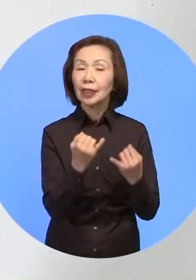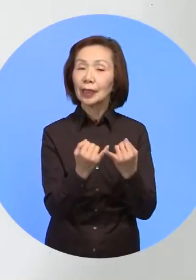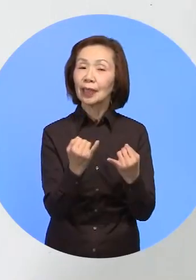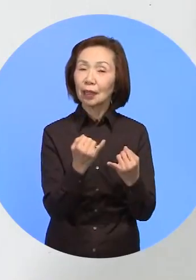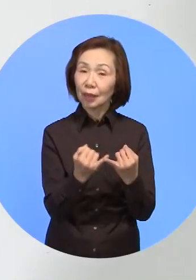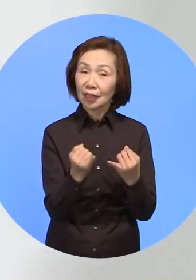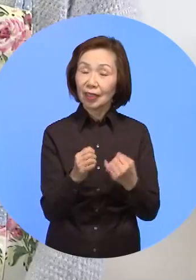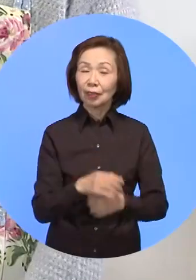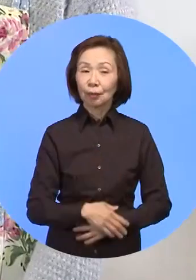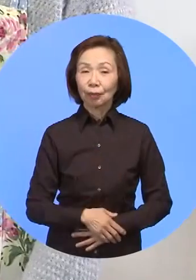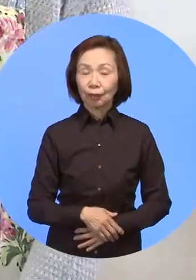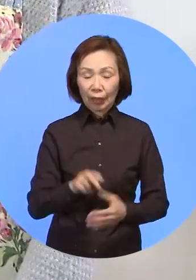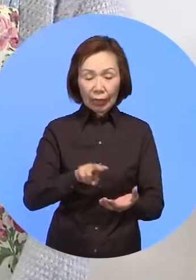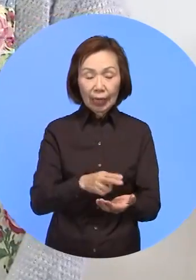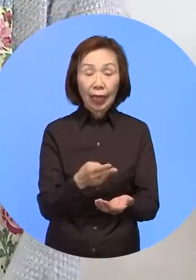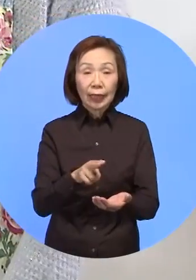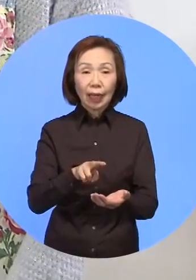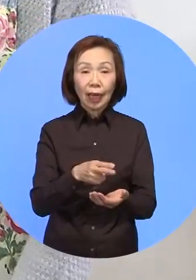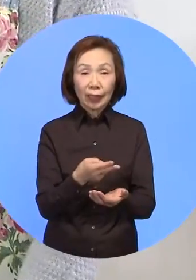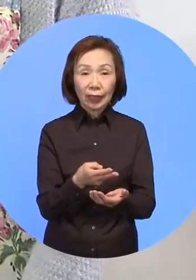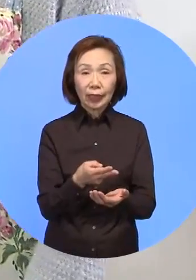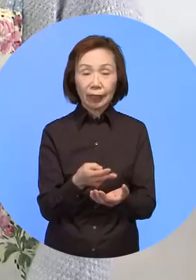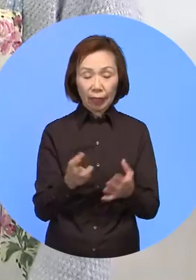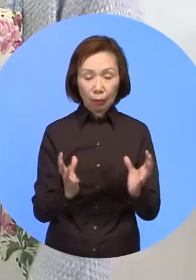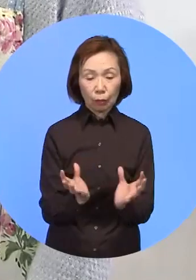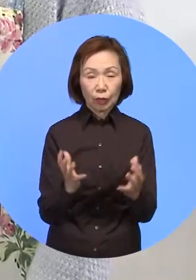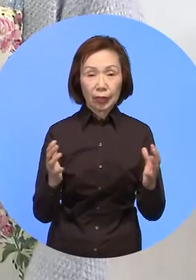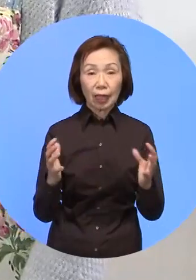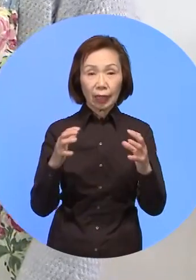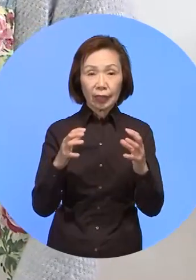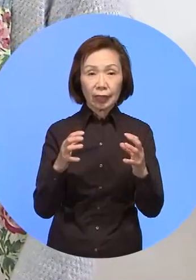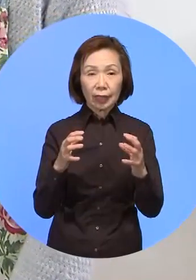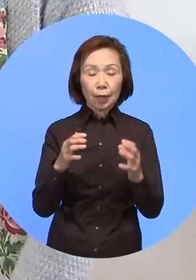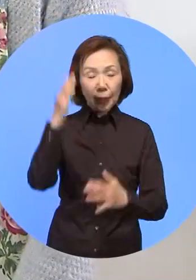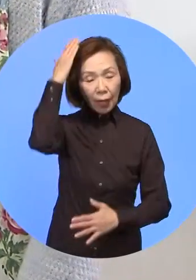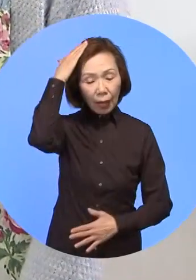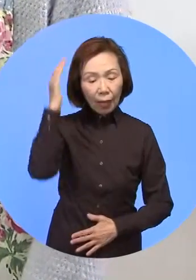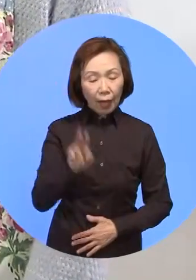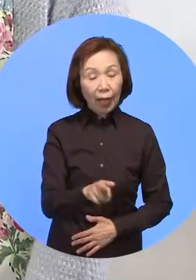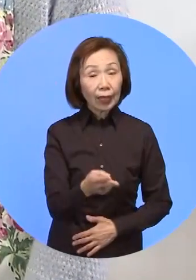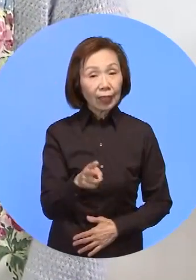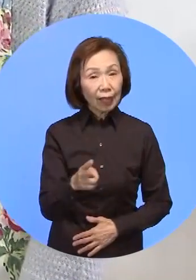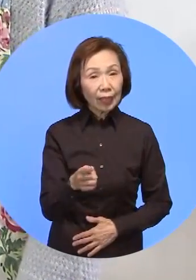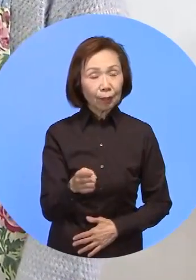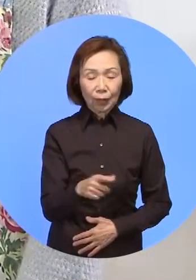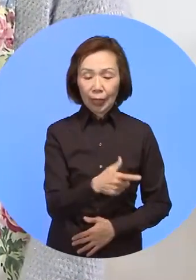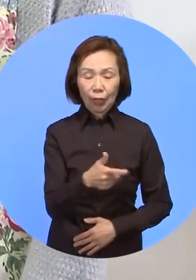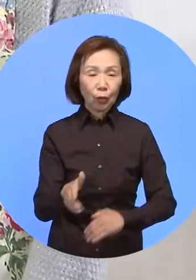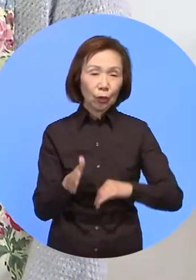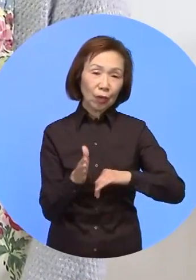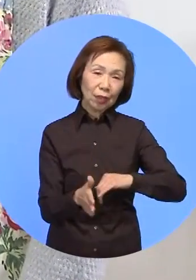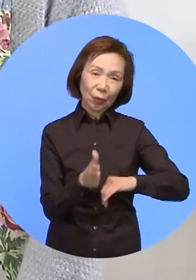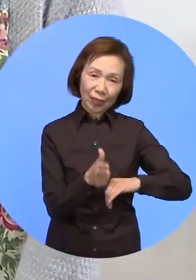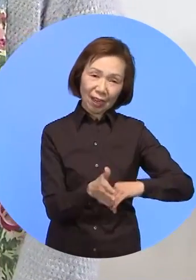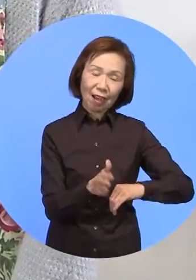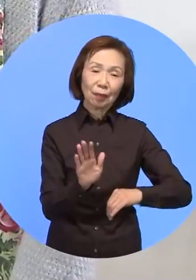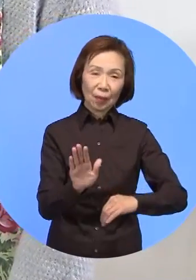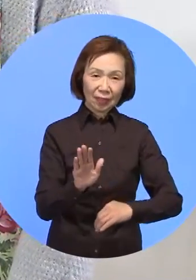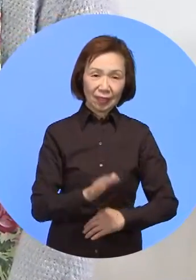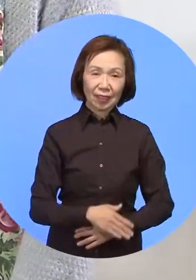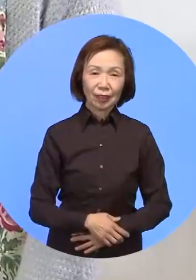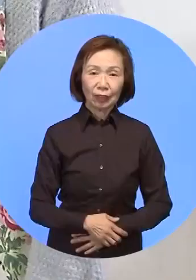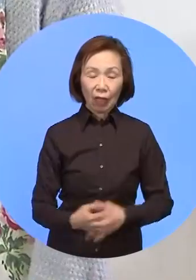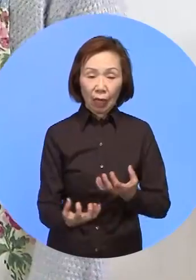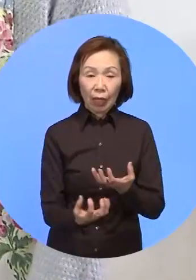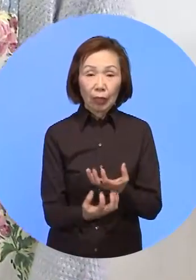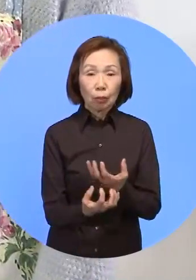栗のような甘み。最近では焼いたりとか蒸してさらにまた揚げたりとか、いろんなお料理ができると